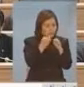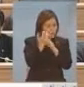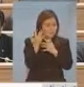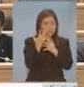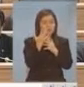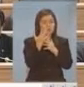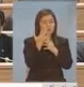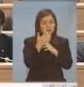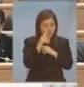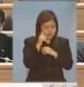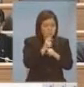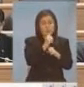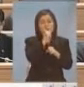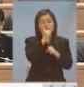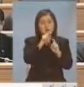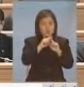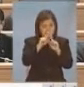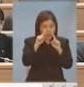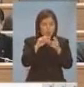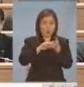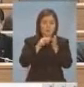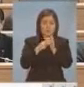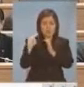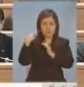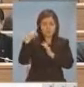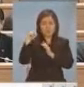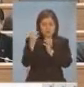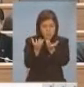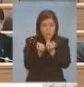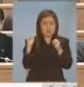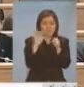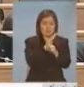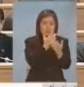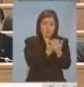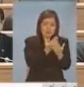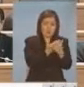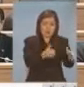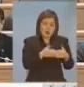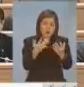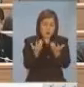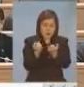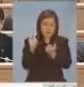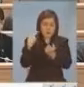งใหม่ไม่ควรมีแต่ถ้าเราพูดถึงความคุ้มค่าของการลงทุนท่านนายกรัฐมนตรีกับใช้นโย